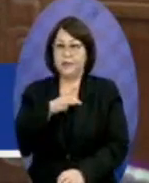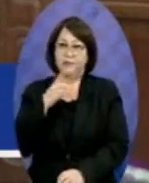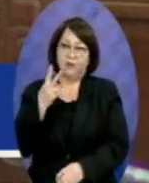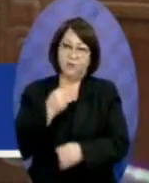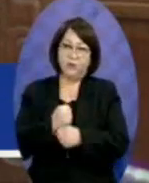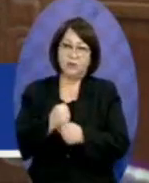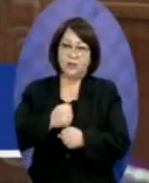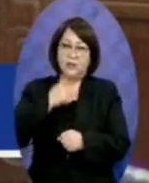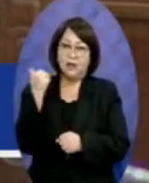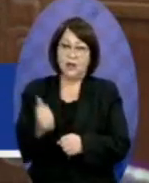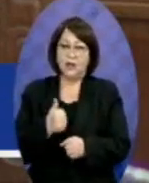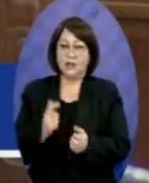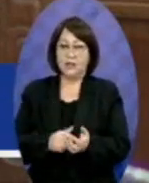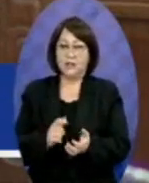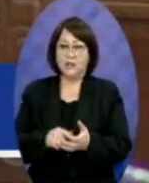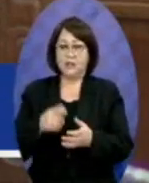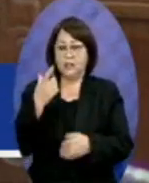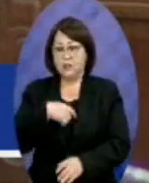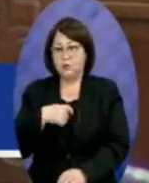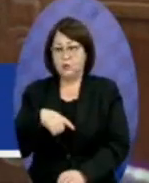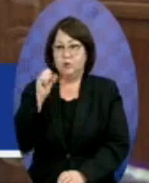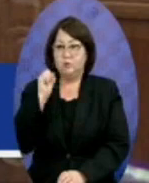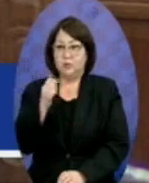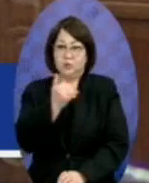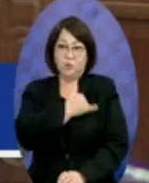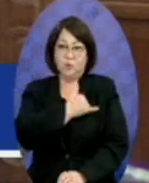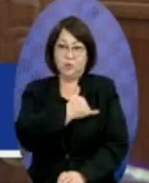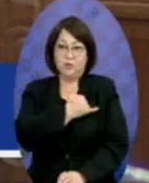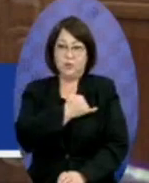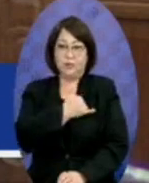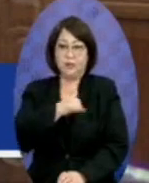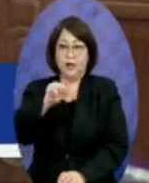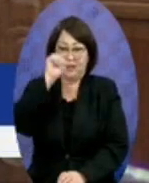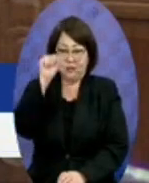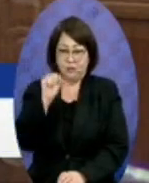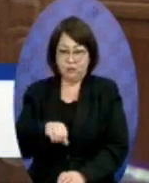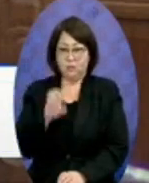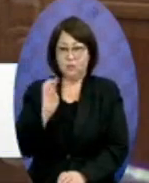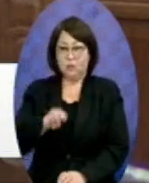асуудал бол гишүүднийхээс гадна бас удирдлагын асуудал мөн шүү дээ.